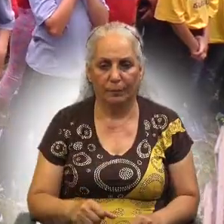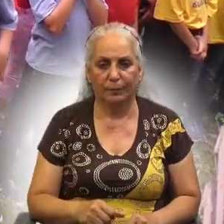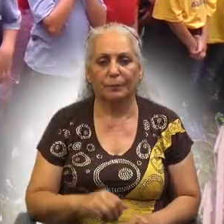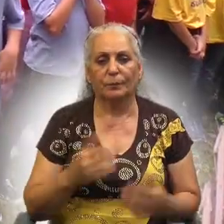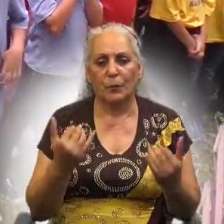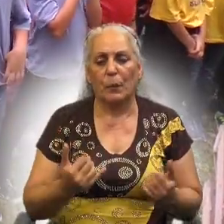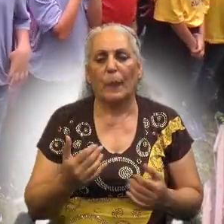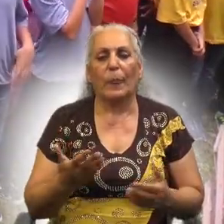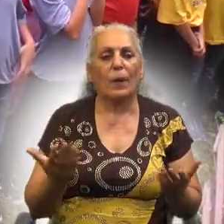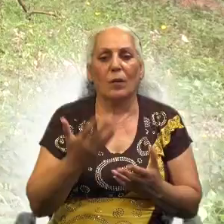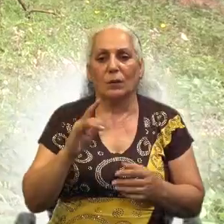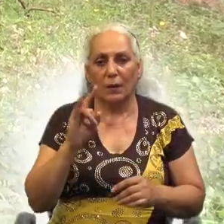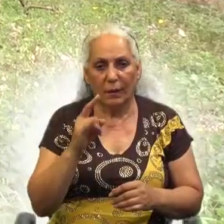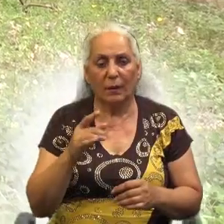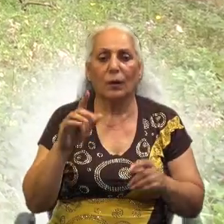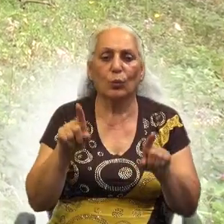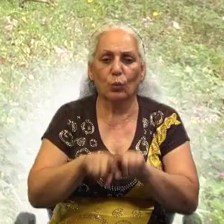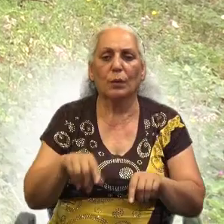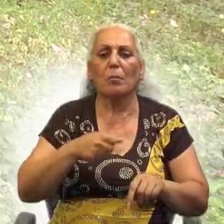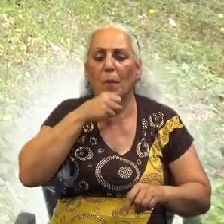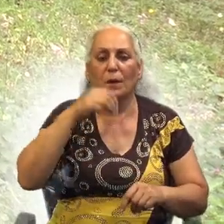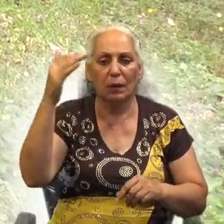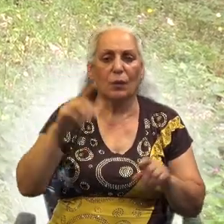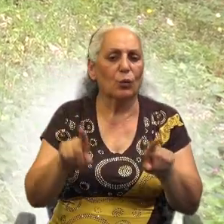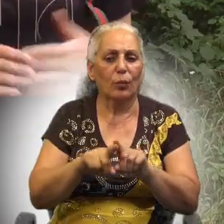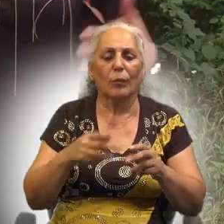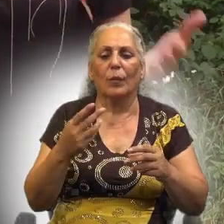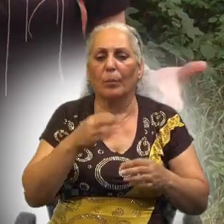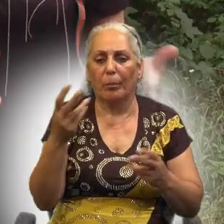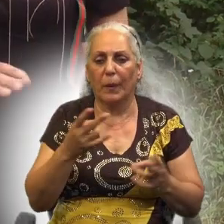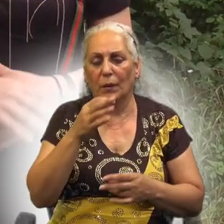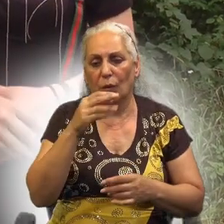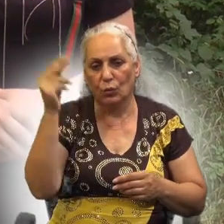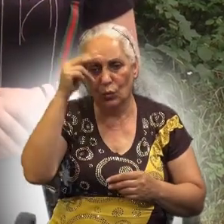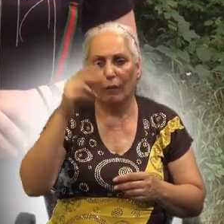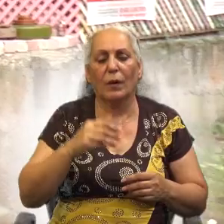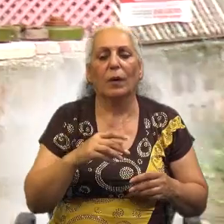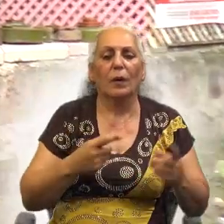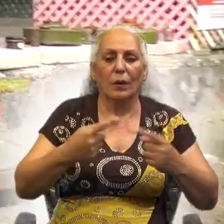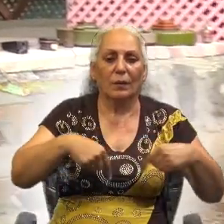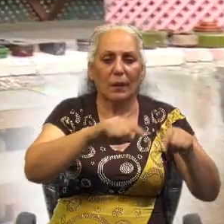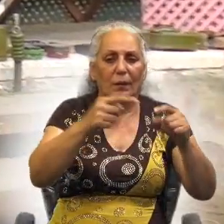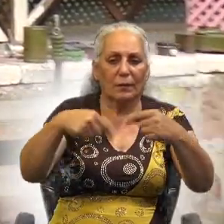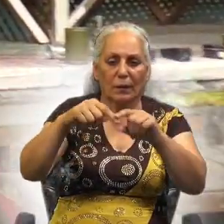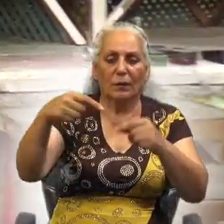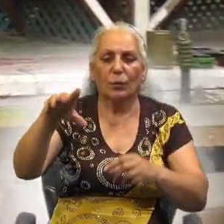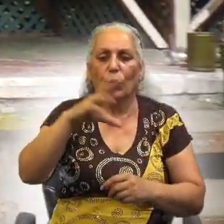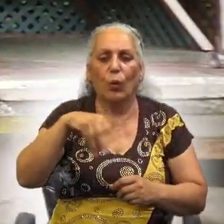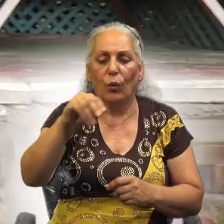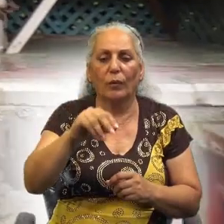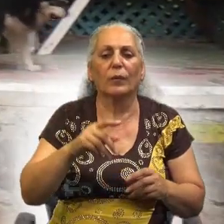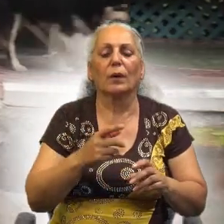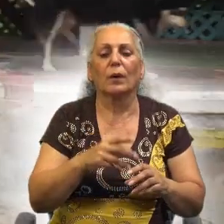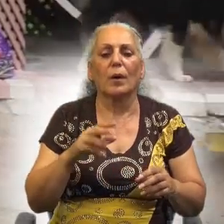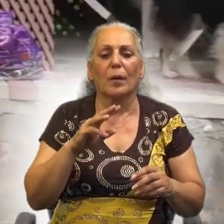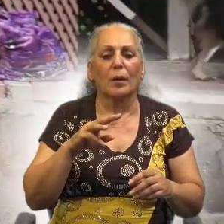ինչպես երեխաներին, այնպես էլ մեծահասակներին։ Հայաստանում կան մի շարք ականապատված տարածքներ, մասնավորապես Սյունիքը, Տավուշը, Վայոց ձորն ու Գեղարքունիքը։ Իհարկե, մարզերից